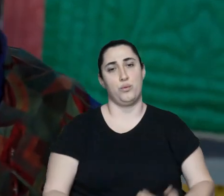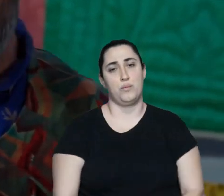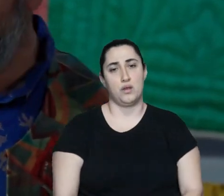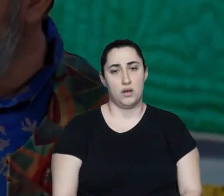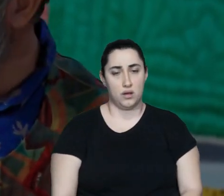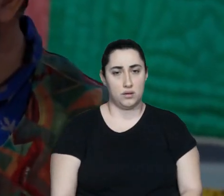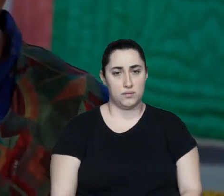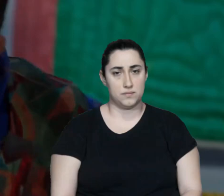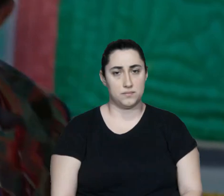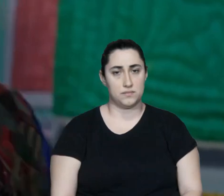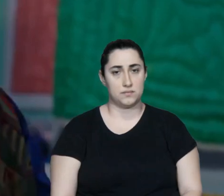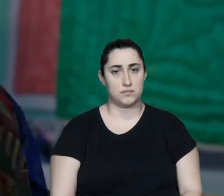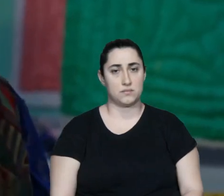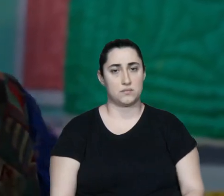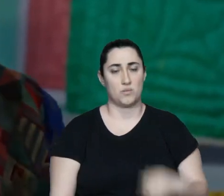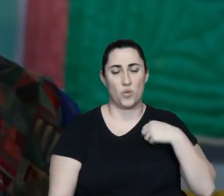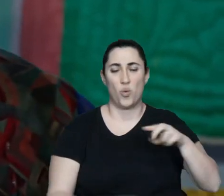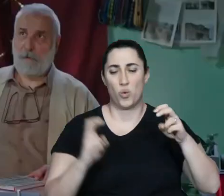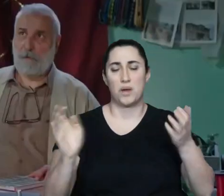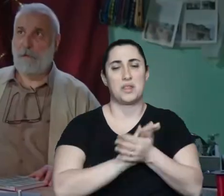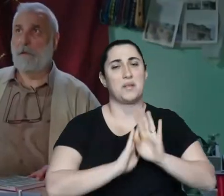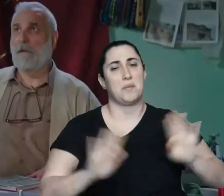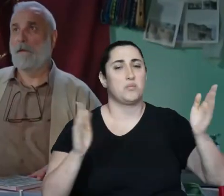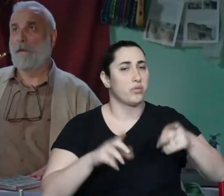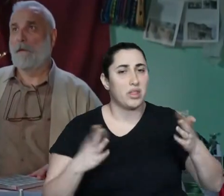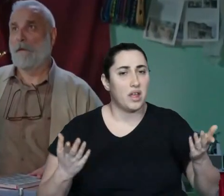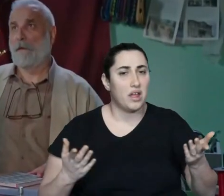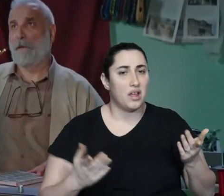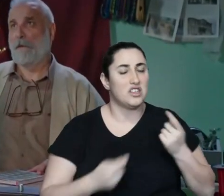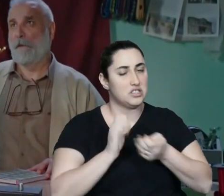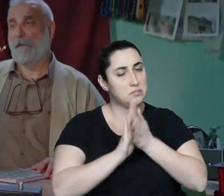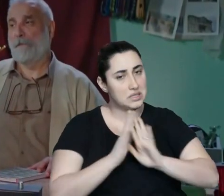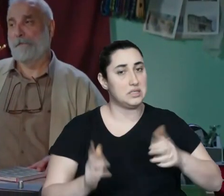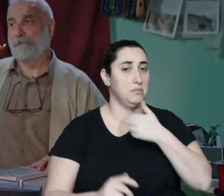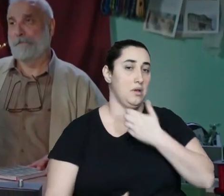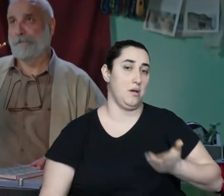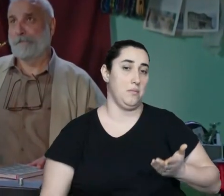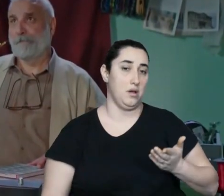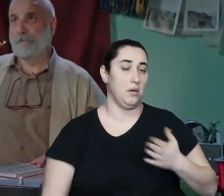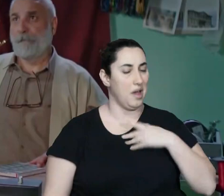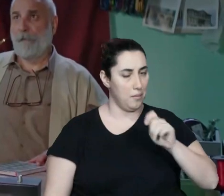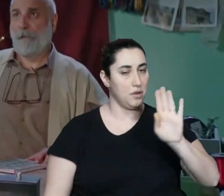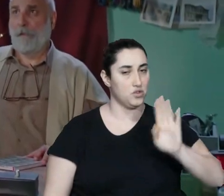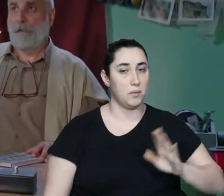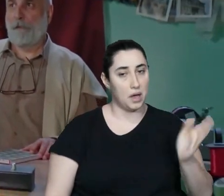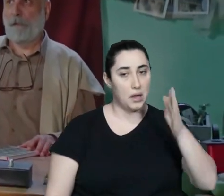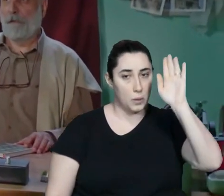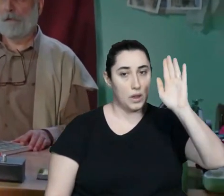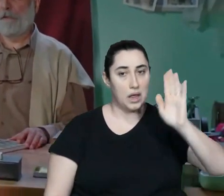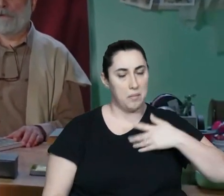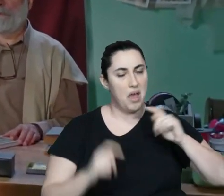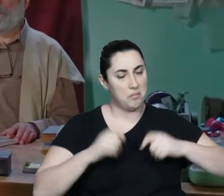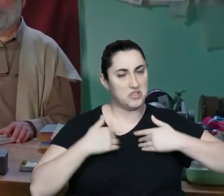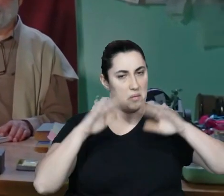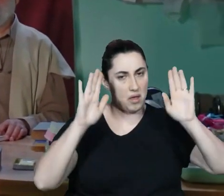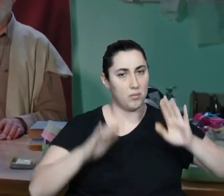ya. Allah Allah. Çekelim bunun üstüne örtüyü bitsin gitsin. Bu ne ya? İşi bitirelim baba. Yapacağım ben. Hadi eyvallah hallederim